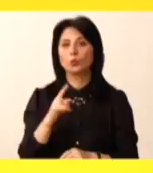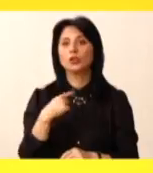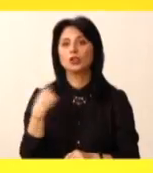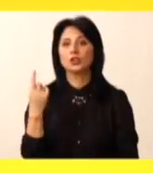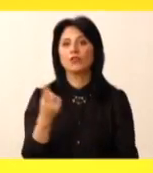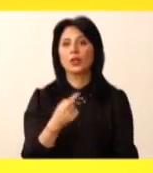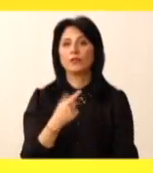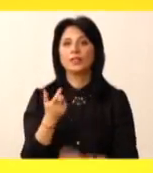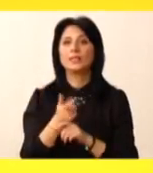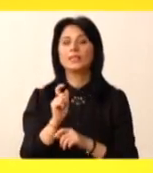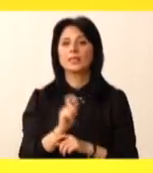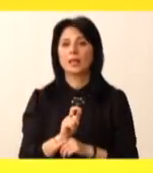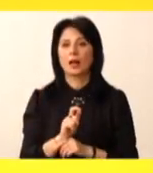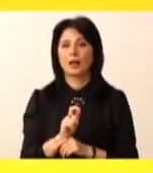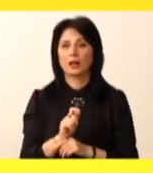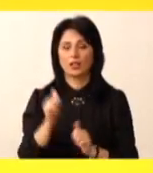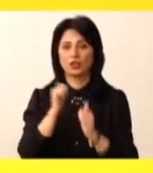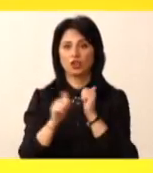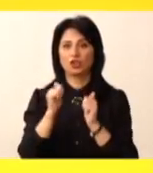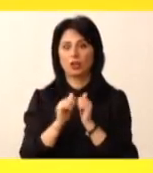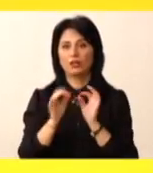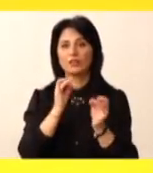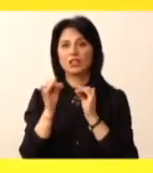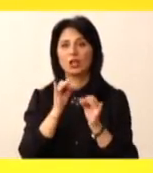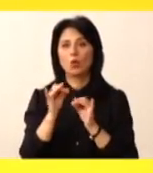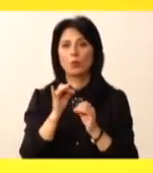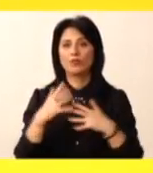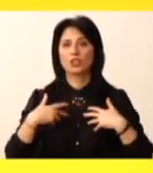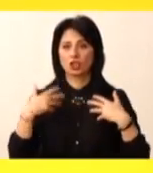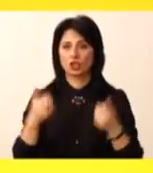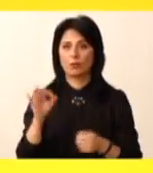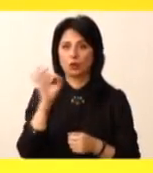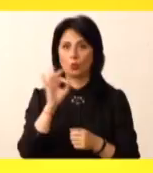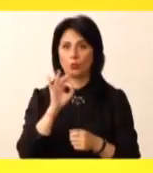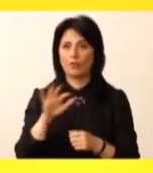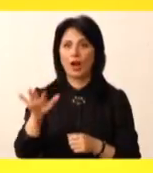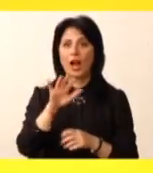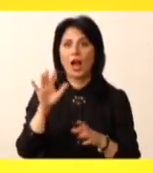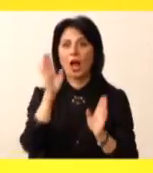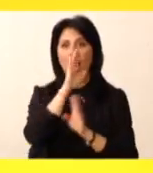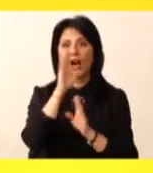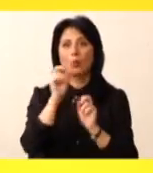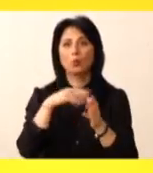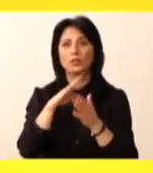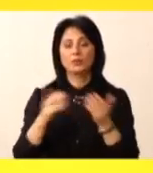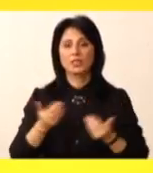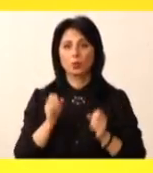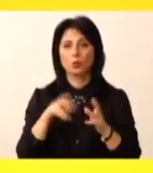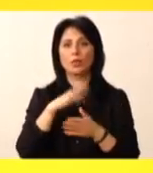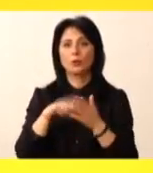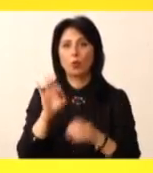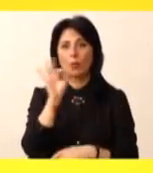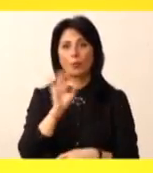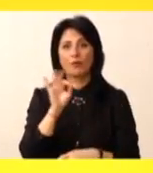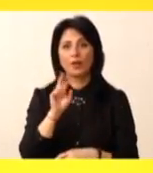ჩვენ ძალიან ხშირად საუბრობთ ხოლმე ჯანმრთელობის გარემოს უსაფრთხოებაზე, სიცოცხლის